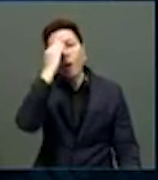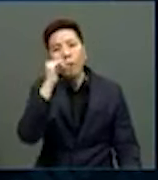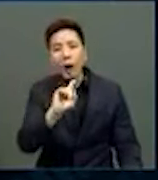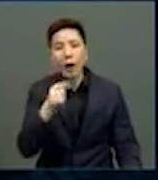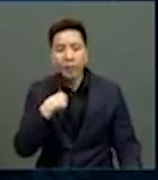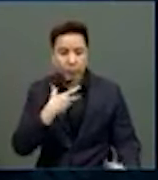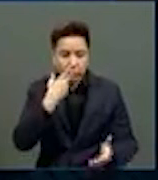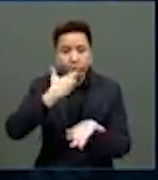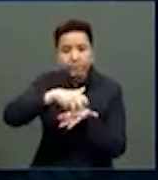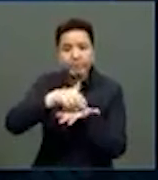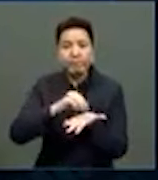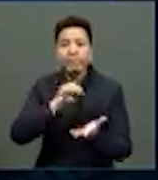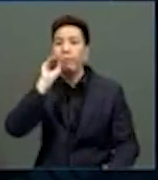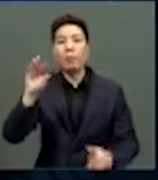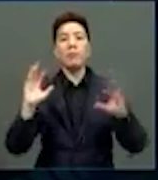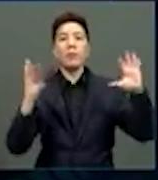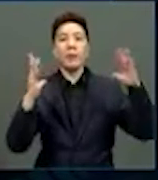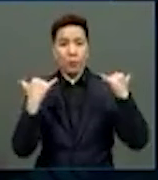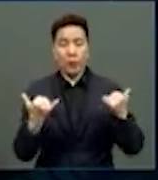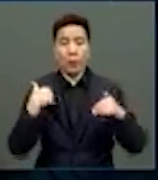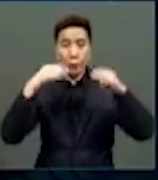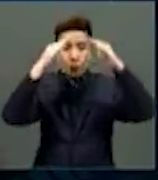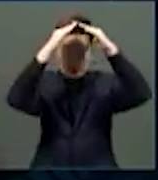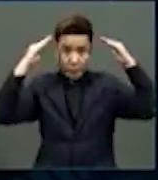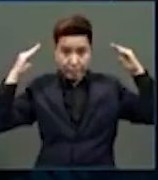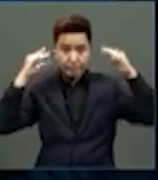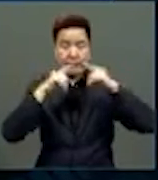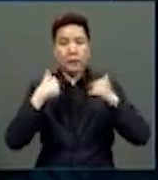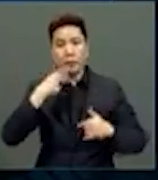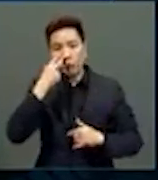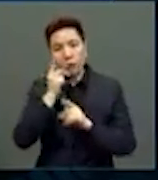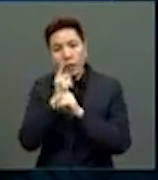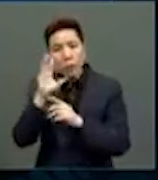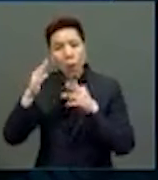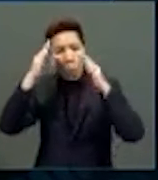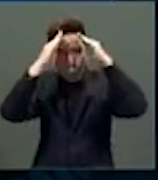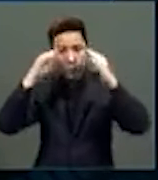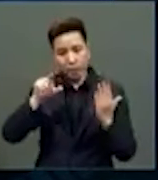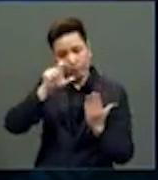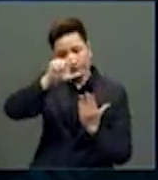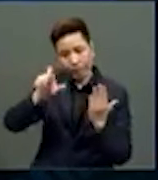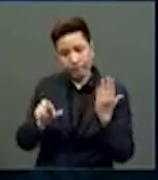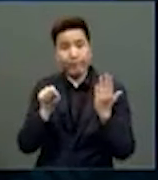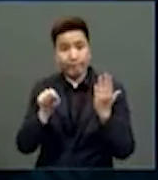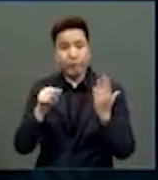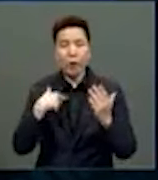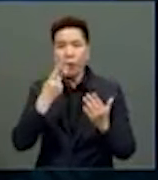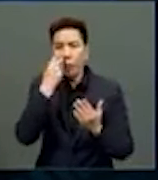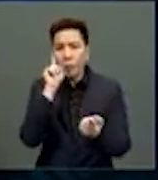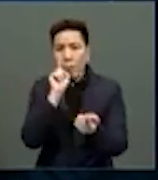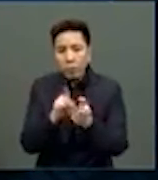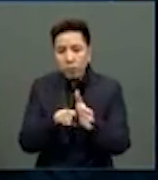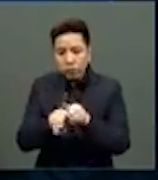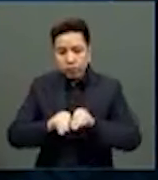จากไม่มีการรายงานแล้วก็ในส่วนของเวียดนามที่เราค่อนข้างติดตามในสัปดาห์ที่ผ่านมาเพราะว่ามีการพบกัน